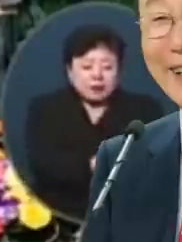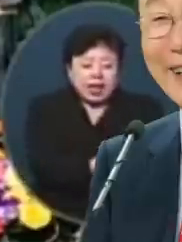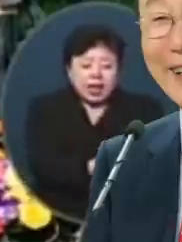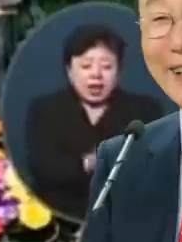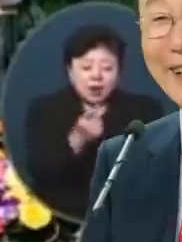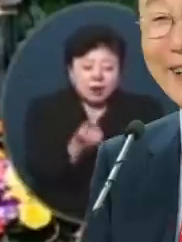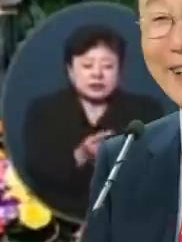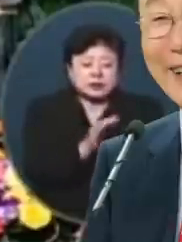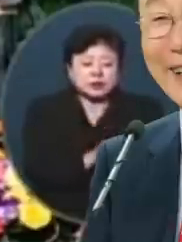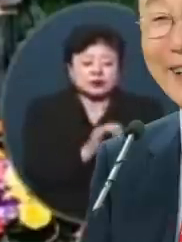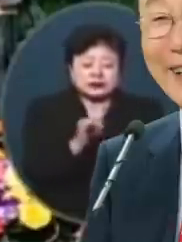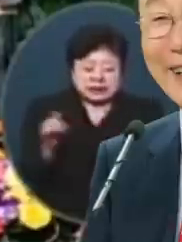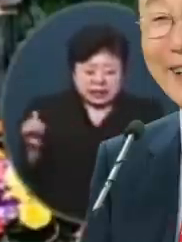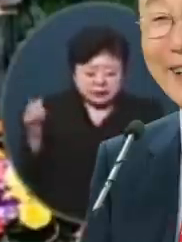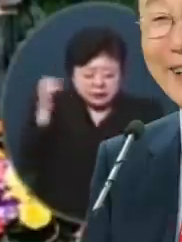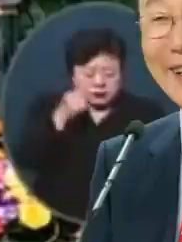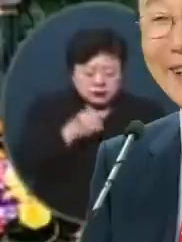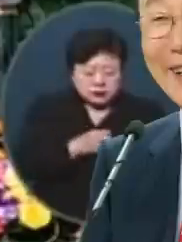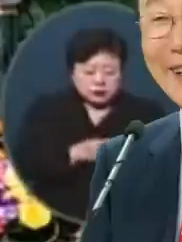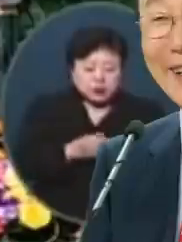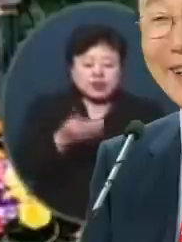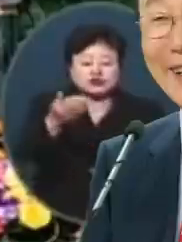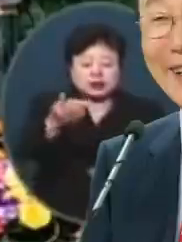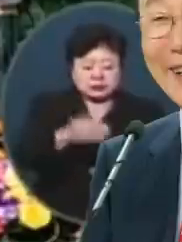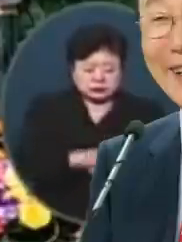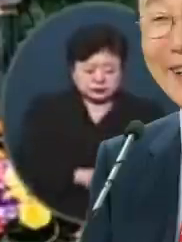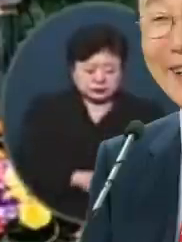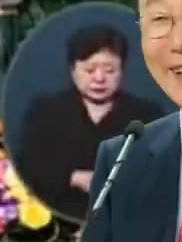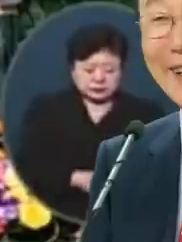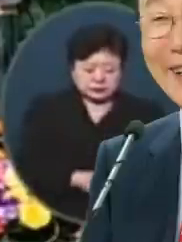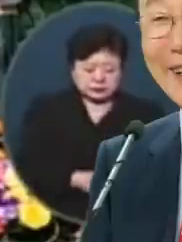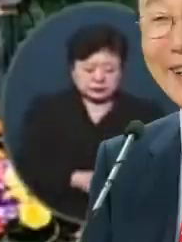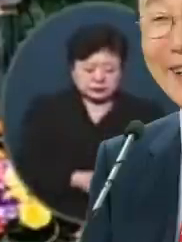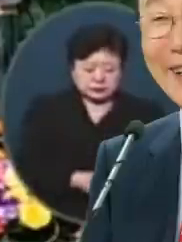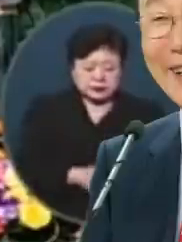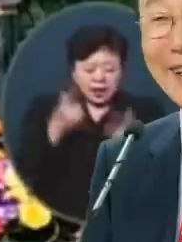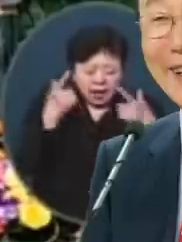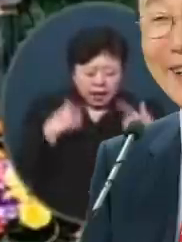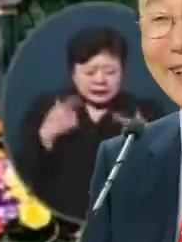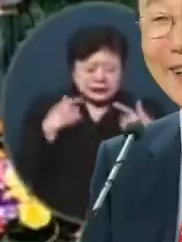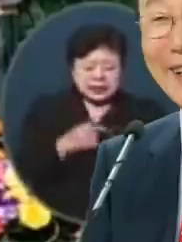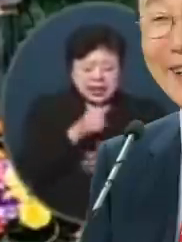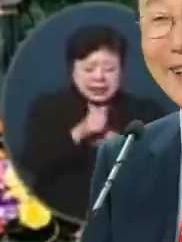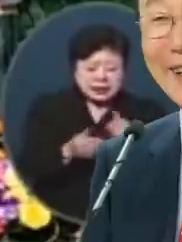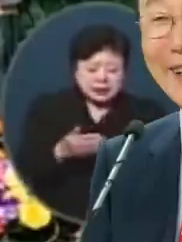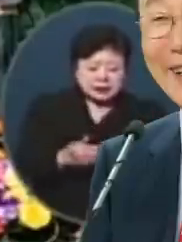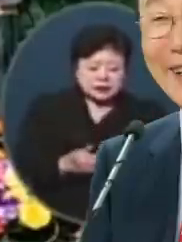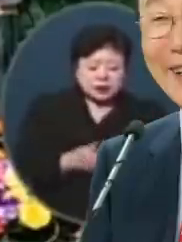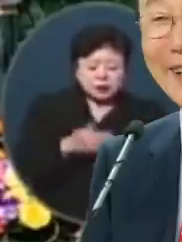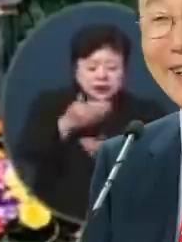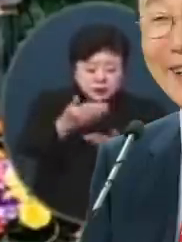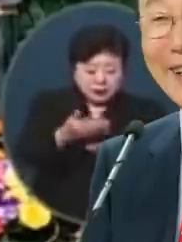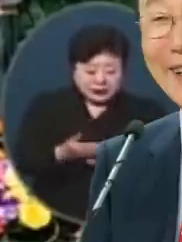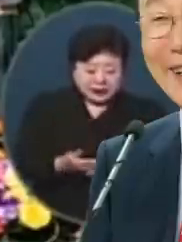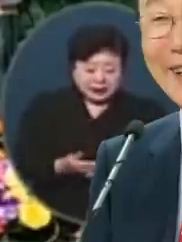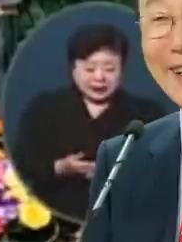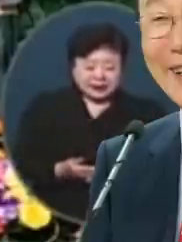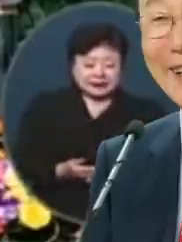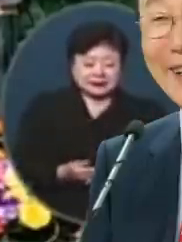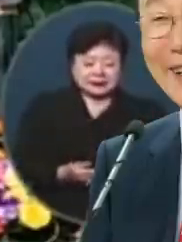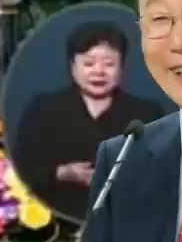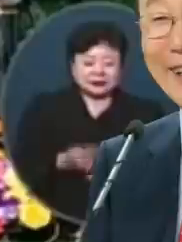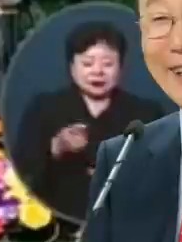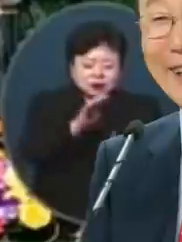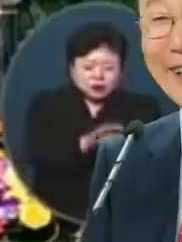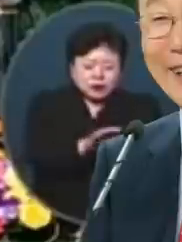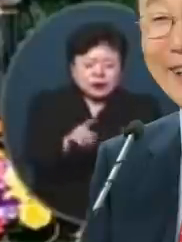그 성령을 보혜사라고 말한 것은 보혜사는 하나님께로부터 보내심을 받아 너를